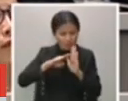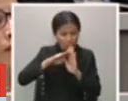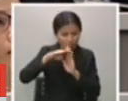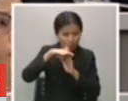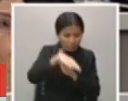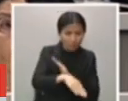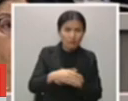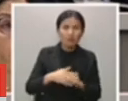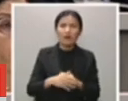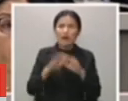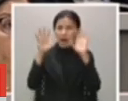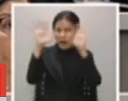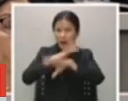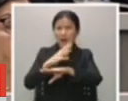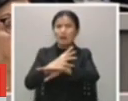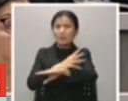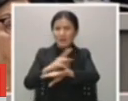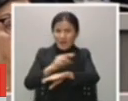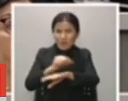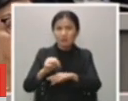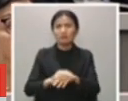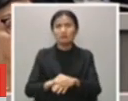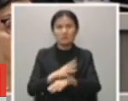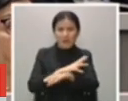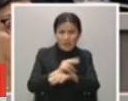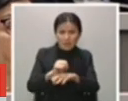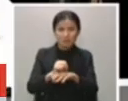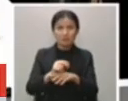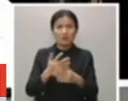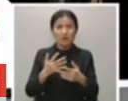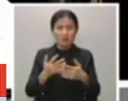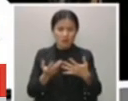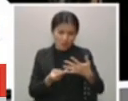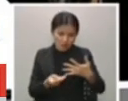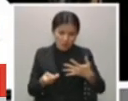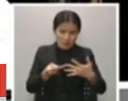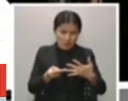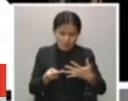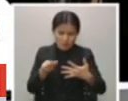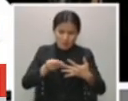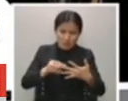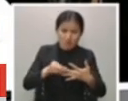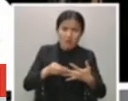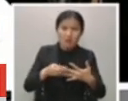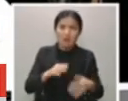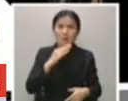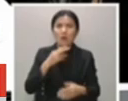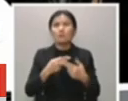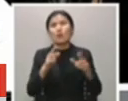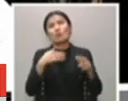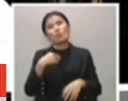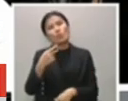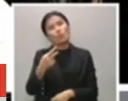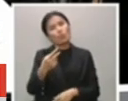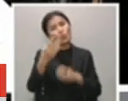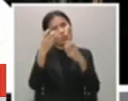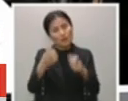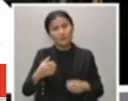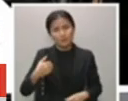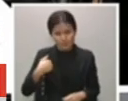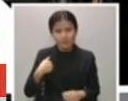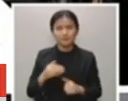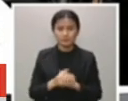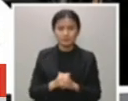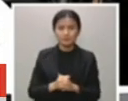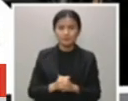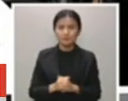มะเร็งขั้น4เอาหมอเทวดามาช่วยก็รักษาไม่ทันแล้วที่ผ่านมาท่านทำอะไรบ้างตรงนี้ผมจะชี้ว่าภายใต้การน